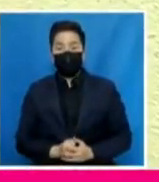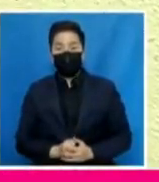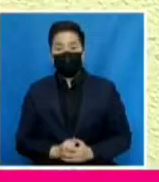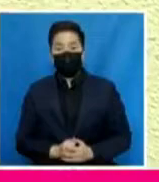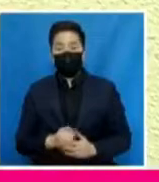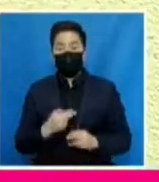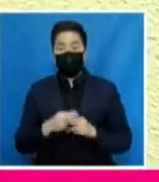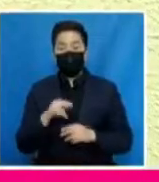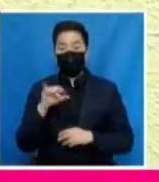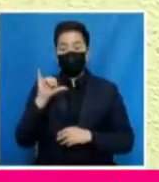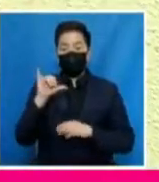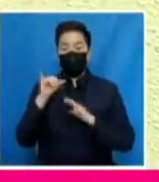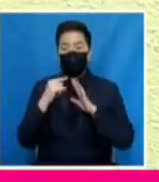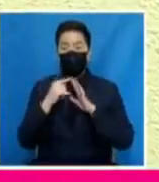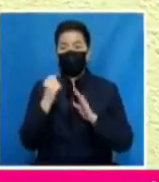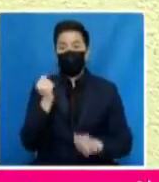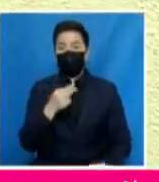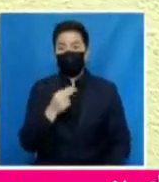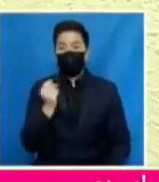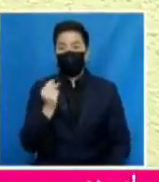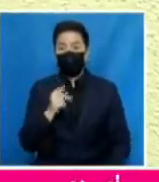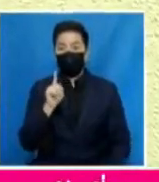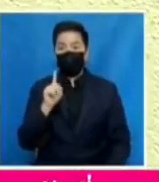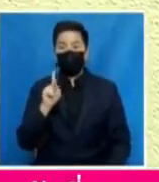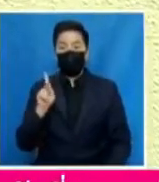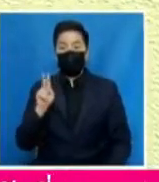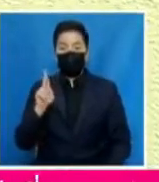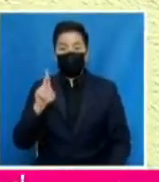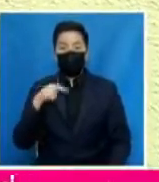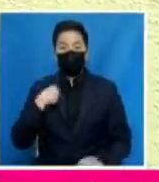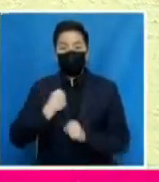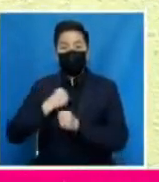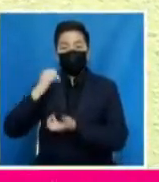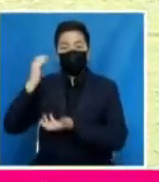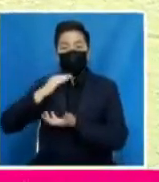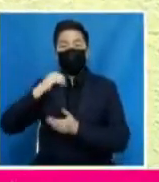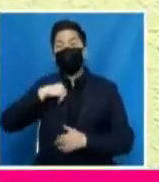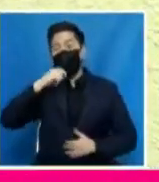คุณยุทธกรสีทองบรรณาธิการสำนักข่าวไทยอกริเทคออนไล